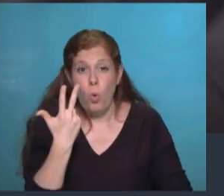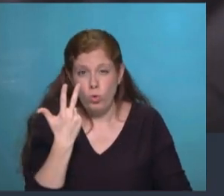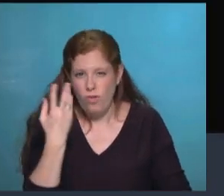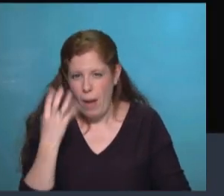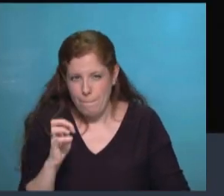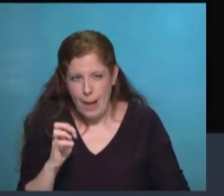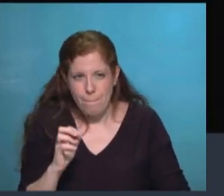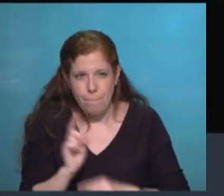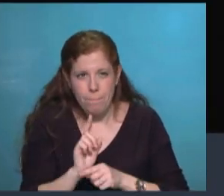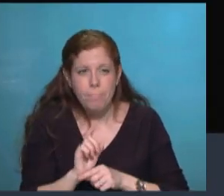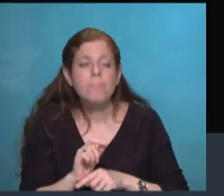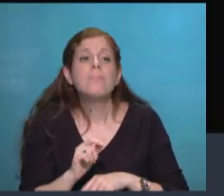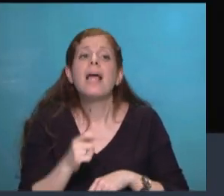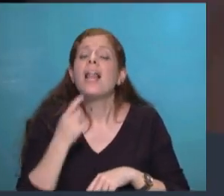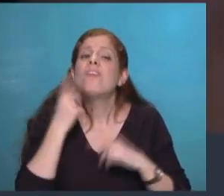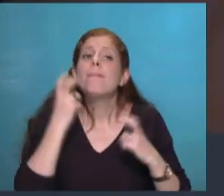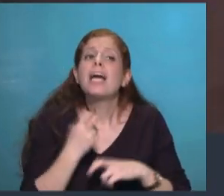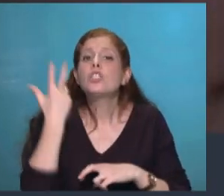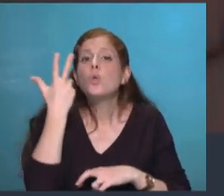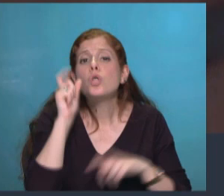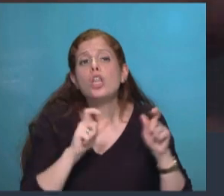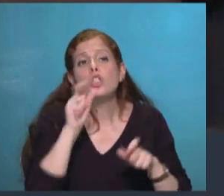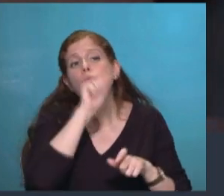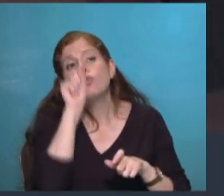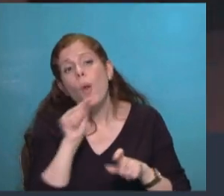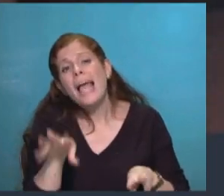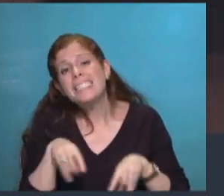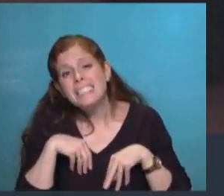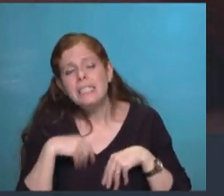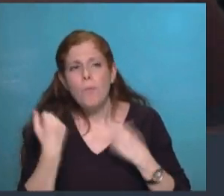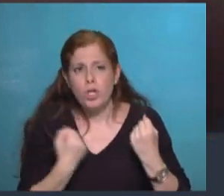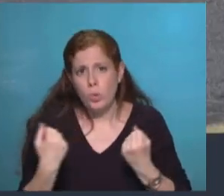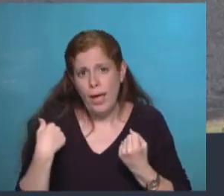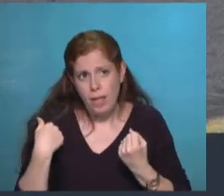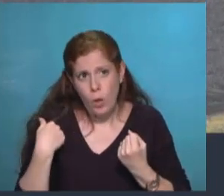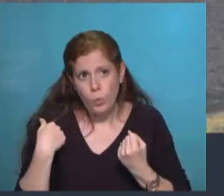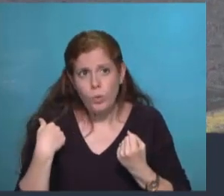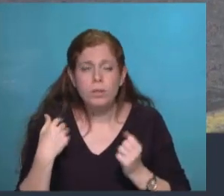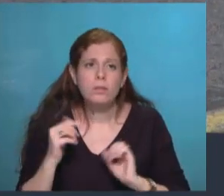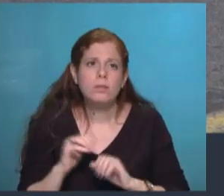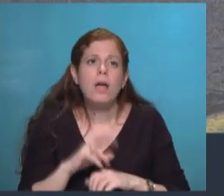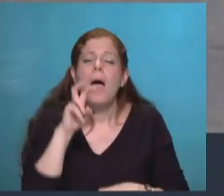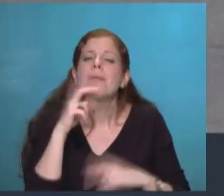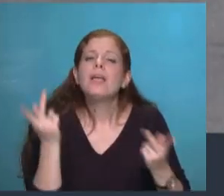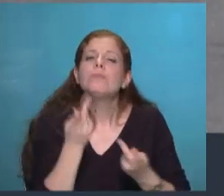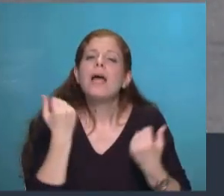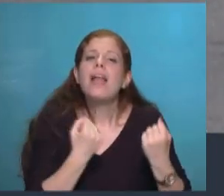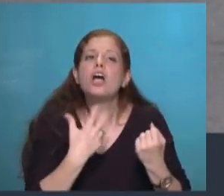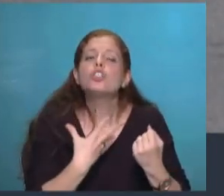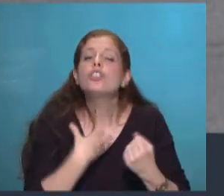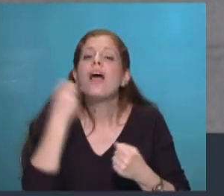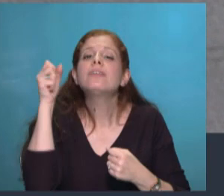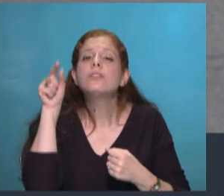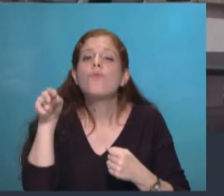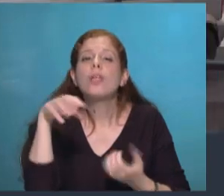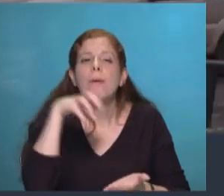ב-3:40. לפי האפליקציה יש 3 אנשים שאולי יסכימו לנסוע איתנו. עמית חיפשה נהג שיאסוף אותה ממרכז